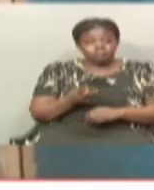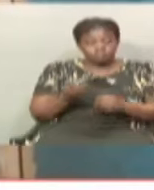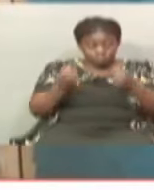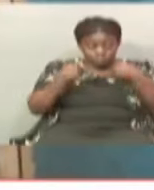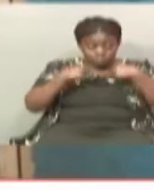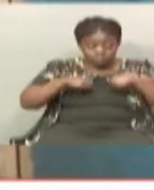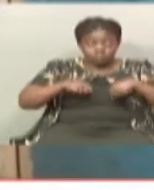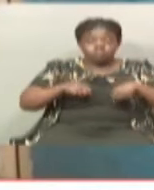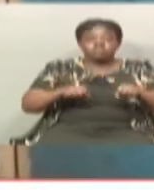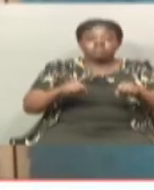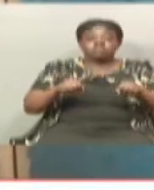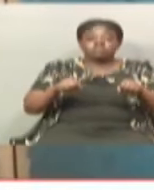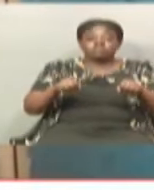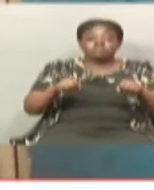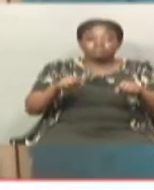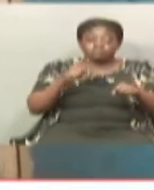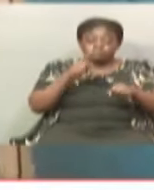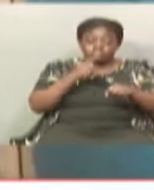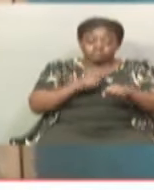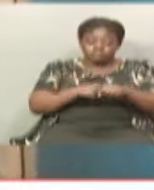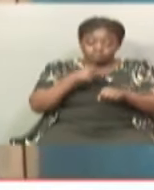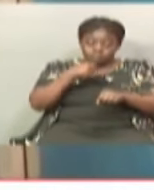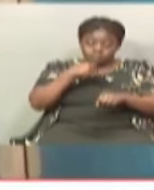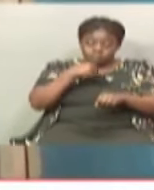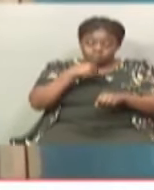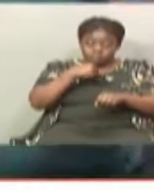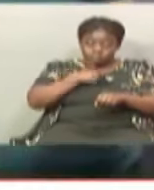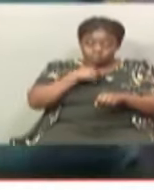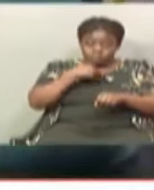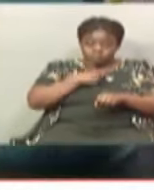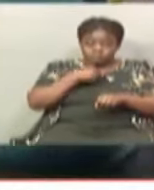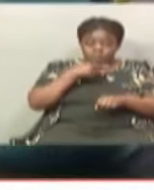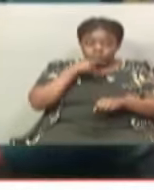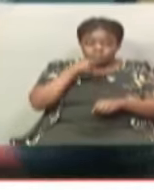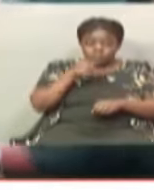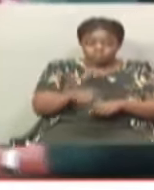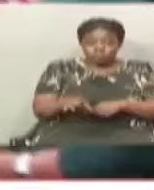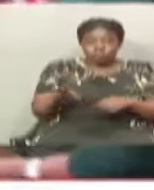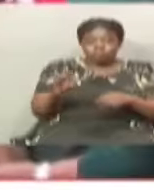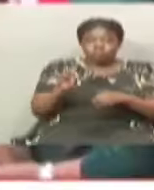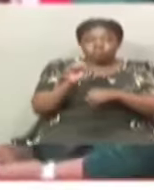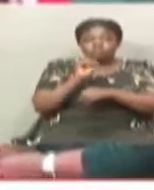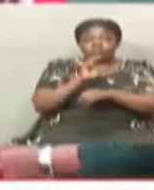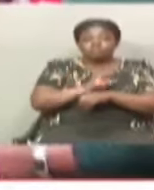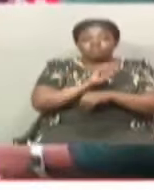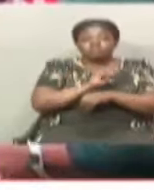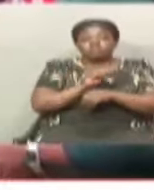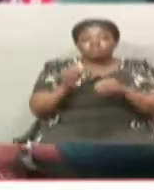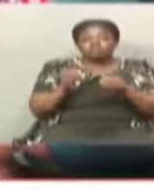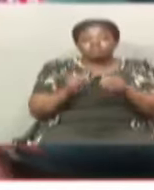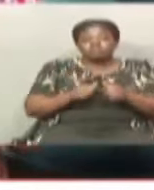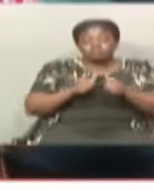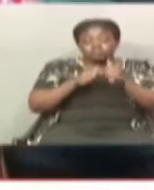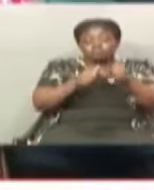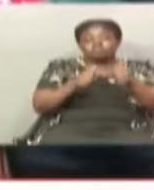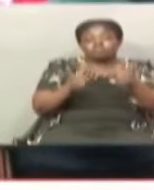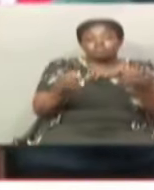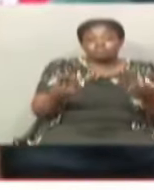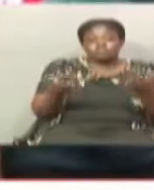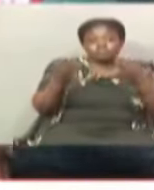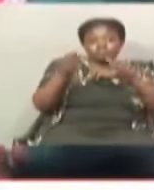obikola ze nze kitaawo. Bino bibadde mu lukiiko ekitimbwa avunaanyizibwa kulondoola ebintu by'abafu